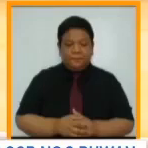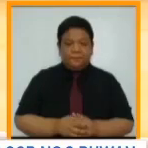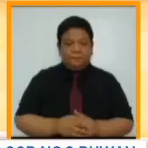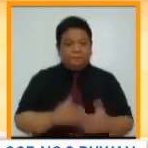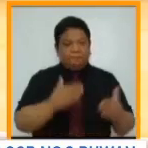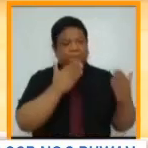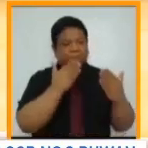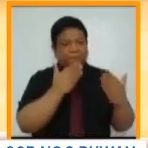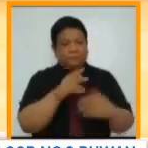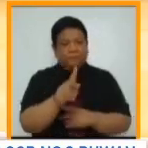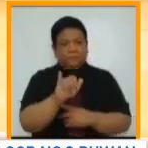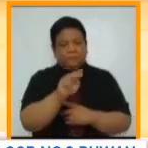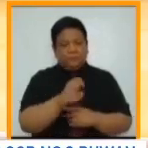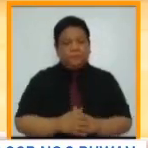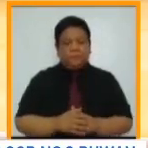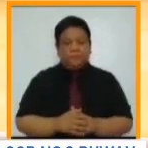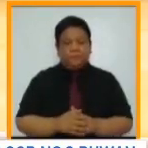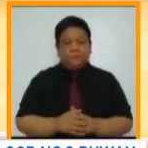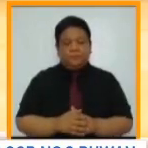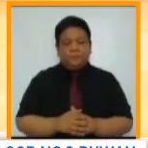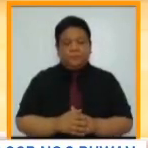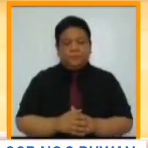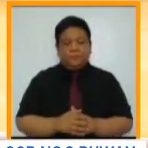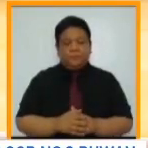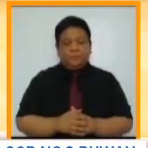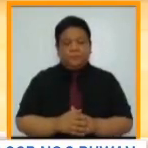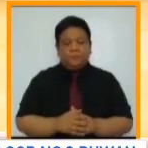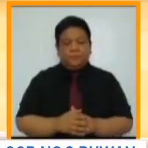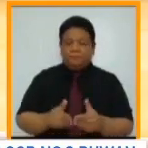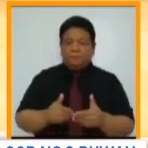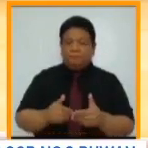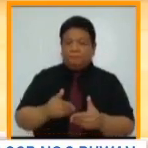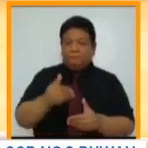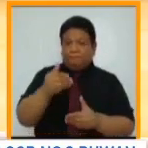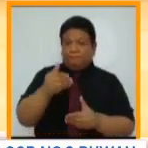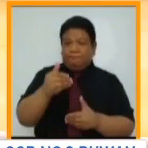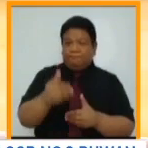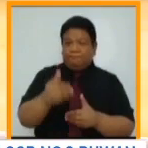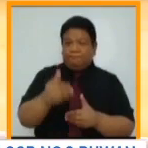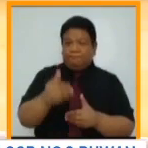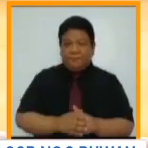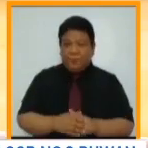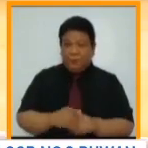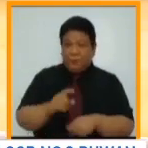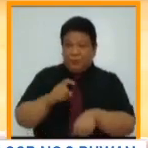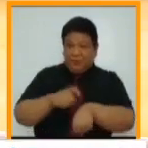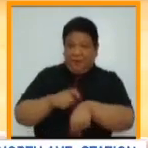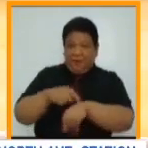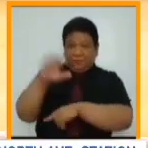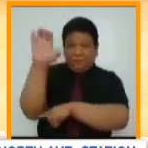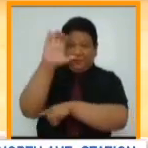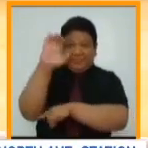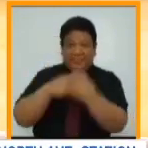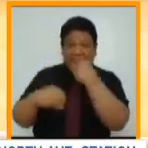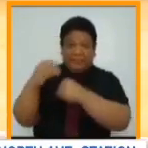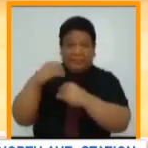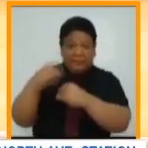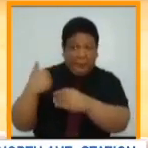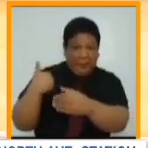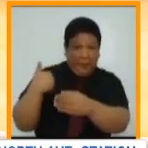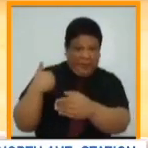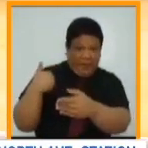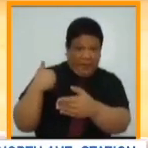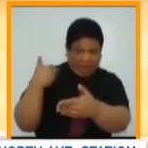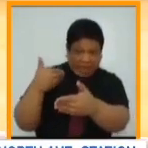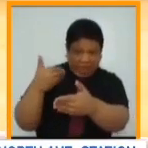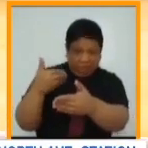Malayo pang Noche Buena pero tumataas na ang presyo ng ilan sa mga paboritong handa gaya ng hamon at lechon. Posibleng tumaas pa raw ito